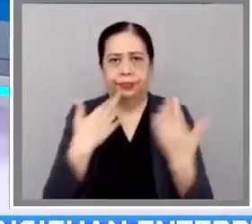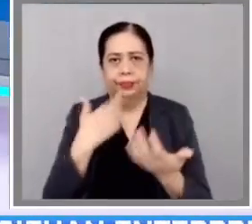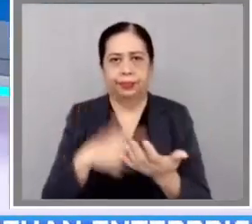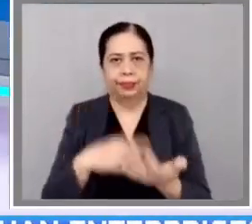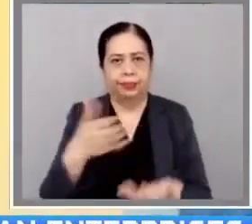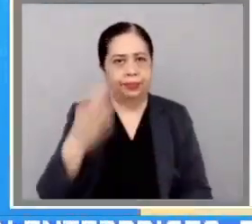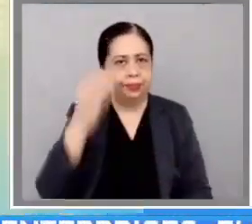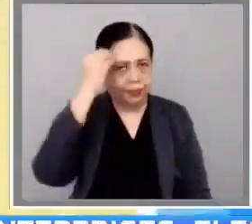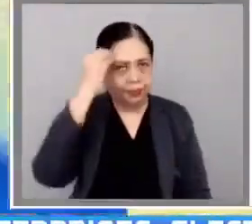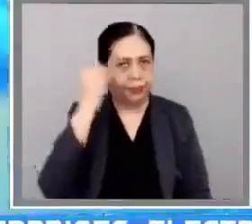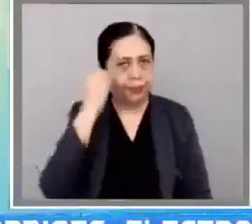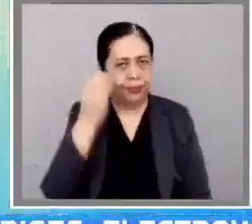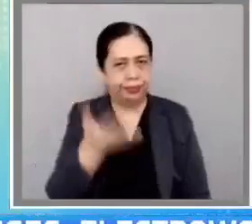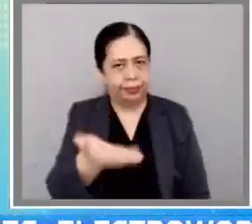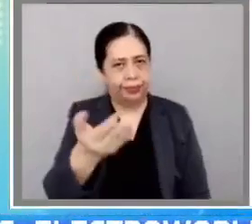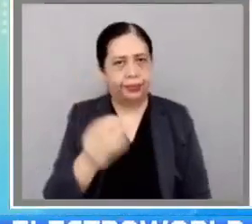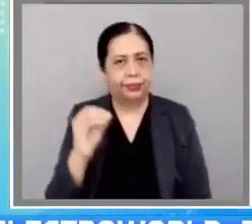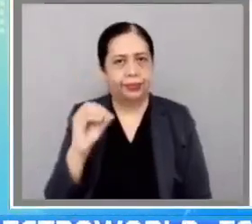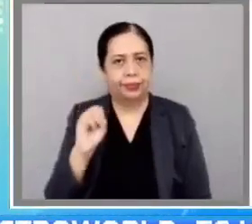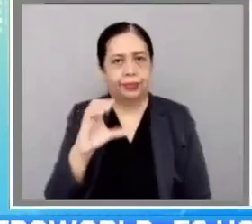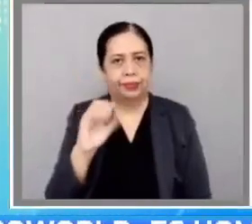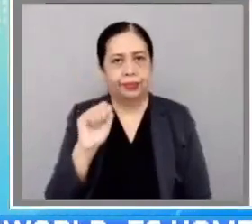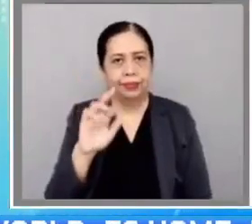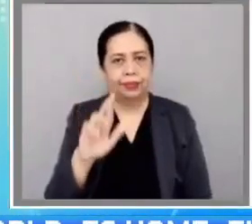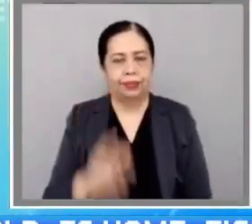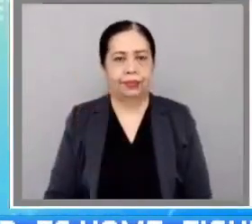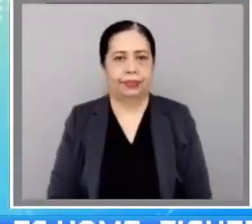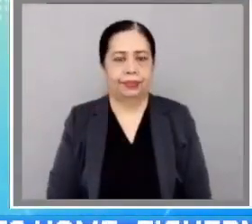Oida. Oscar?